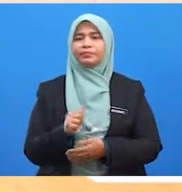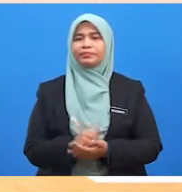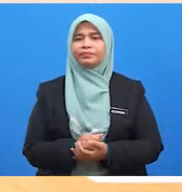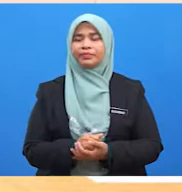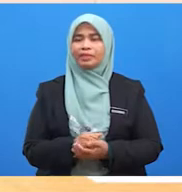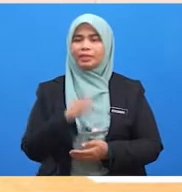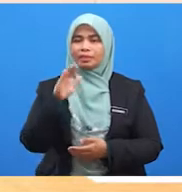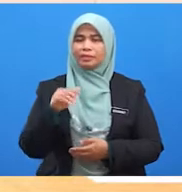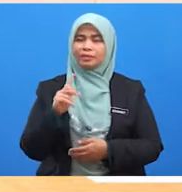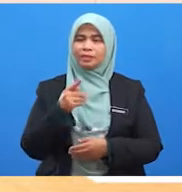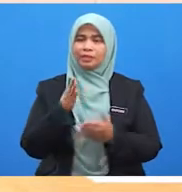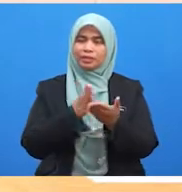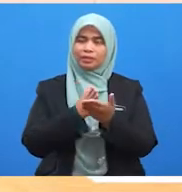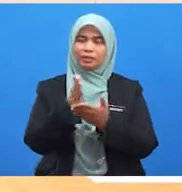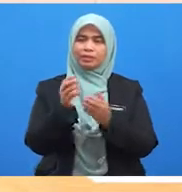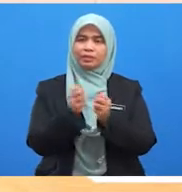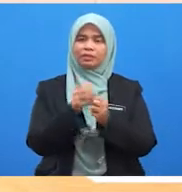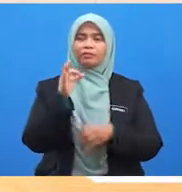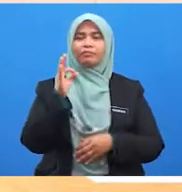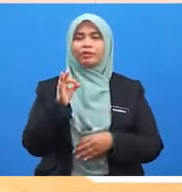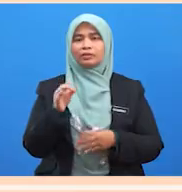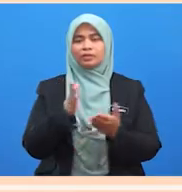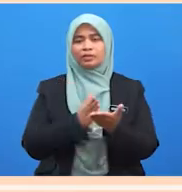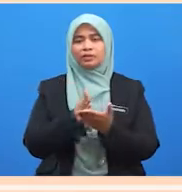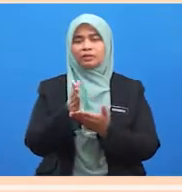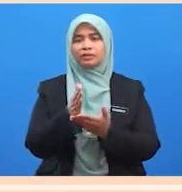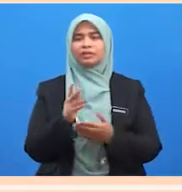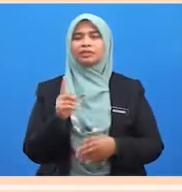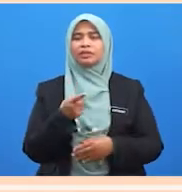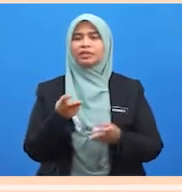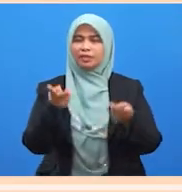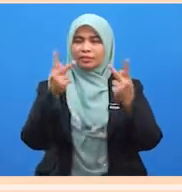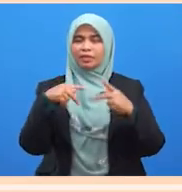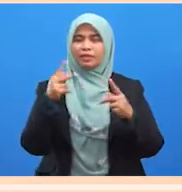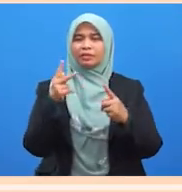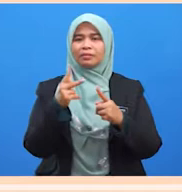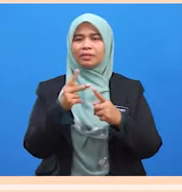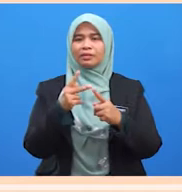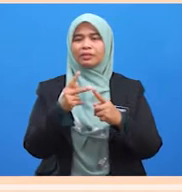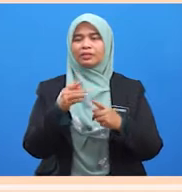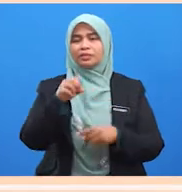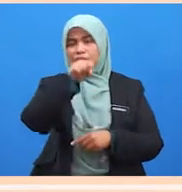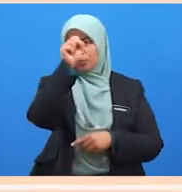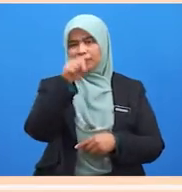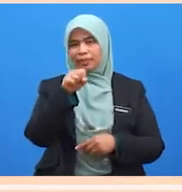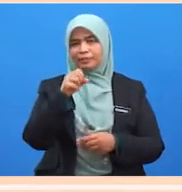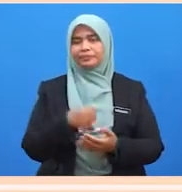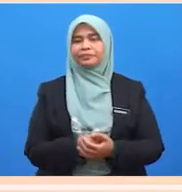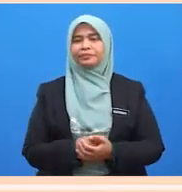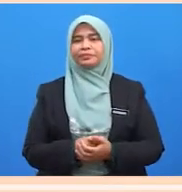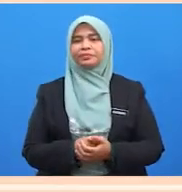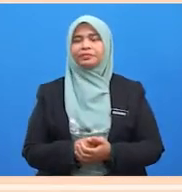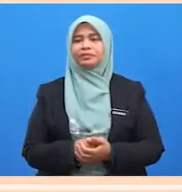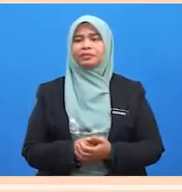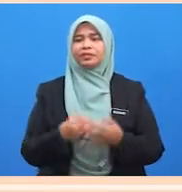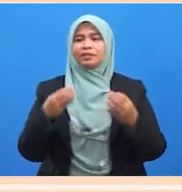murid-murid, sebelum kita teruskan dengan faktor yang seterusnya, kita kembali kepada slot asah minda. Cikgu